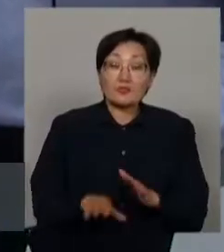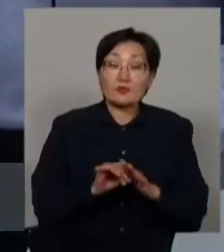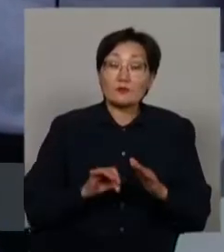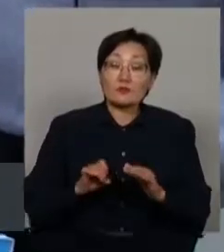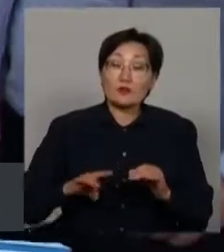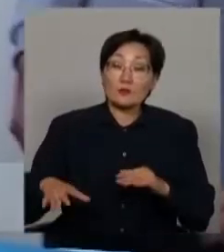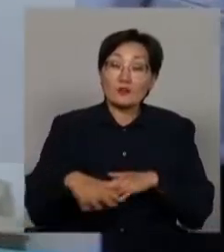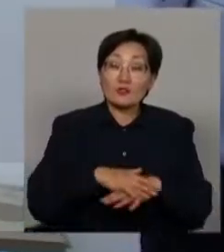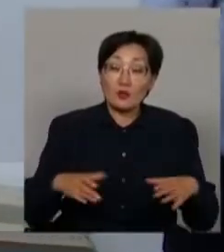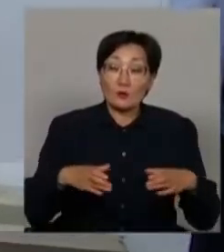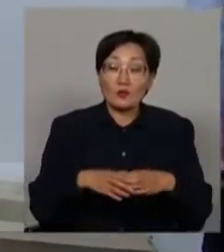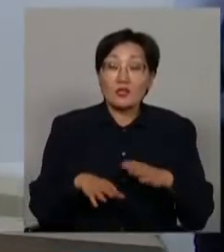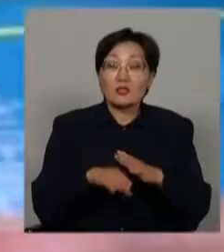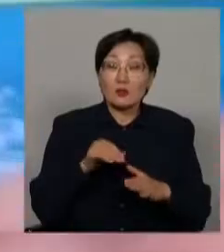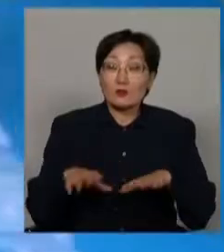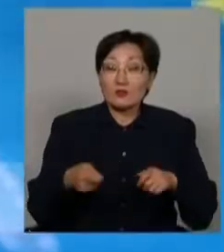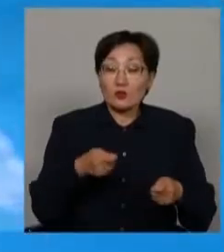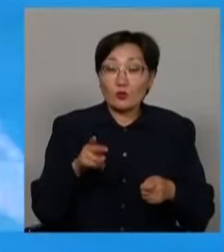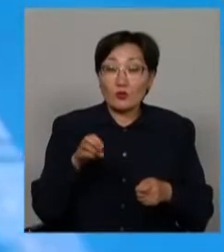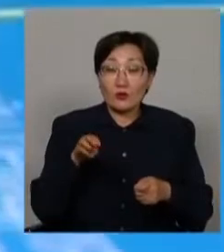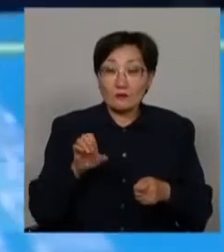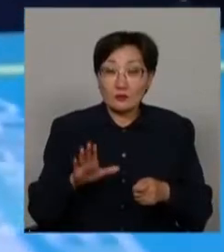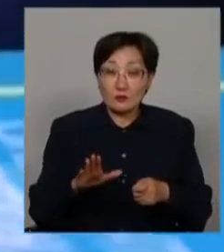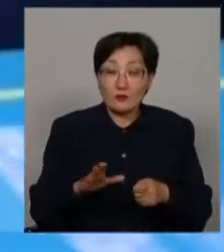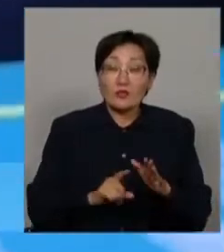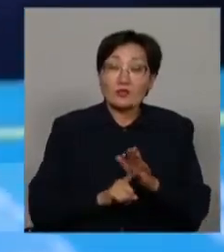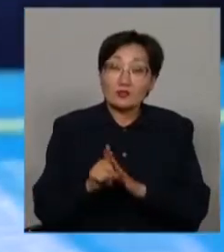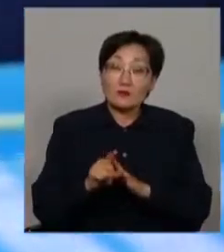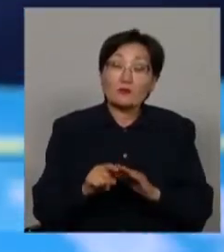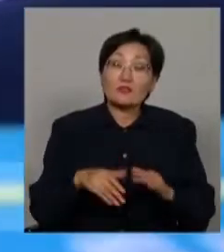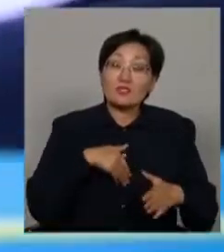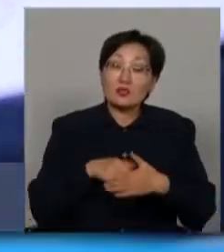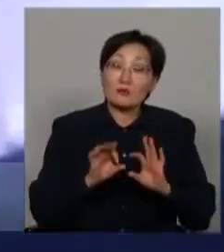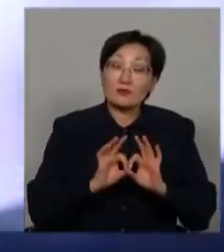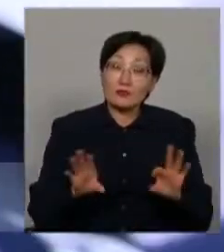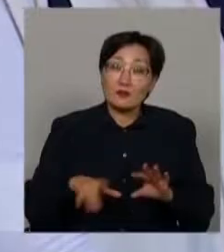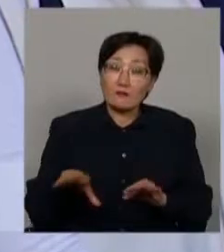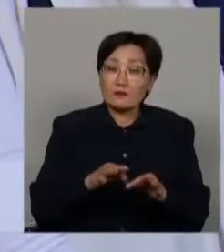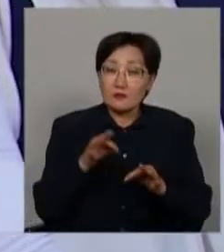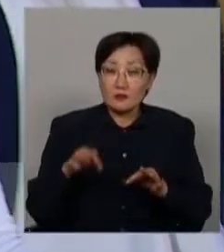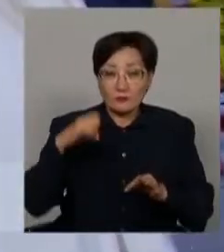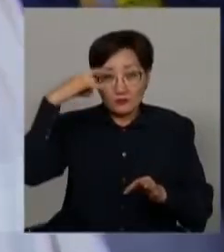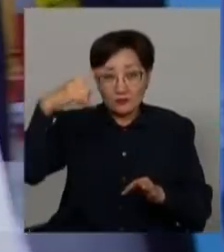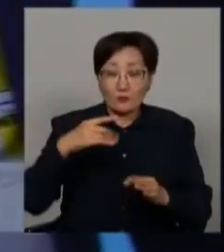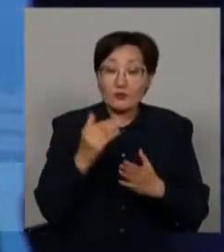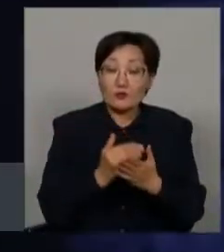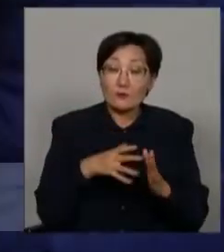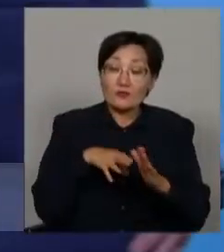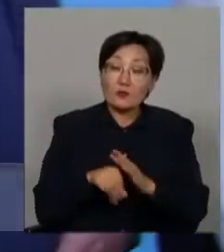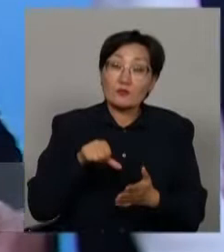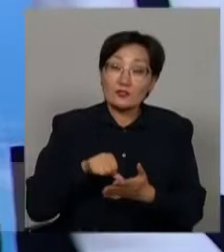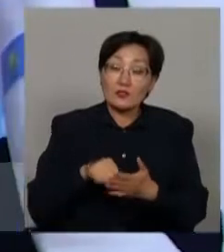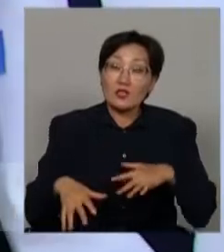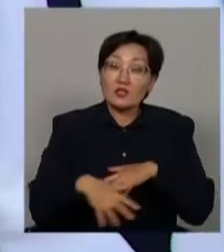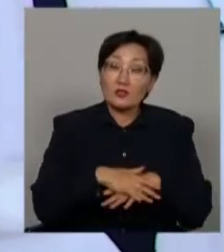Республиканский общественный штаб кандидатов в президенты Касым-Жомарта Токаева приступил к активной агитации во всех регионах страны. В список вошли представители